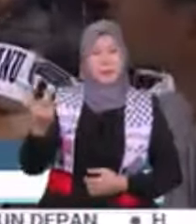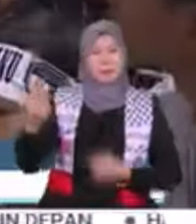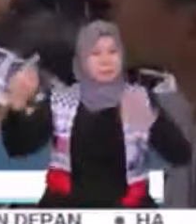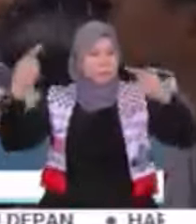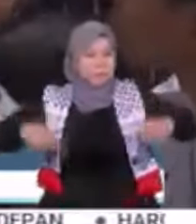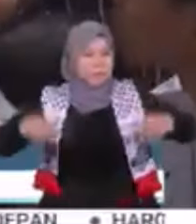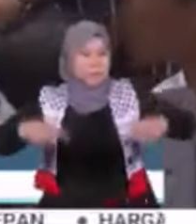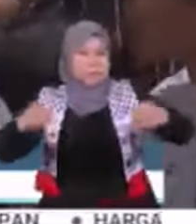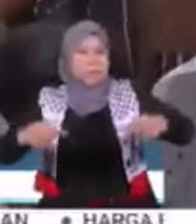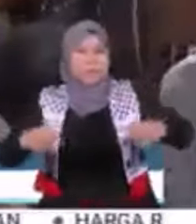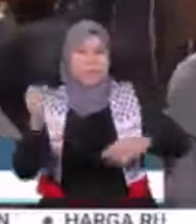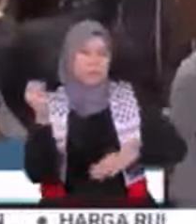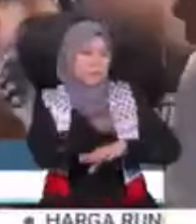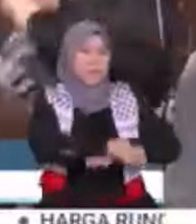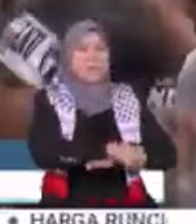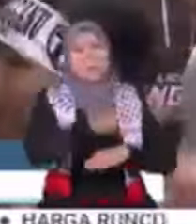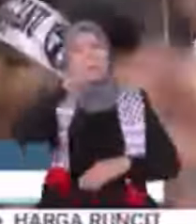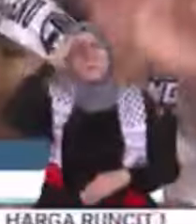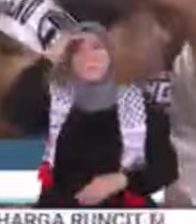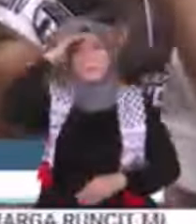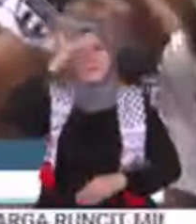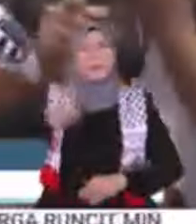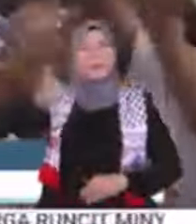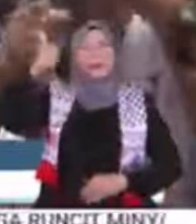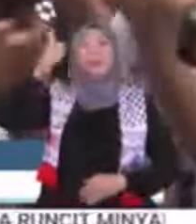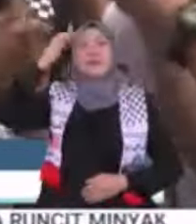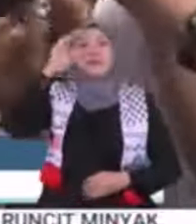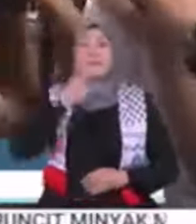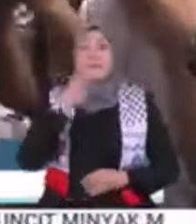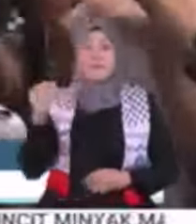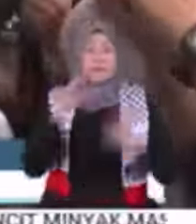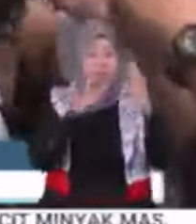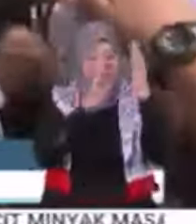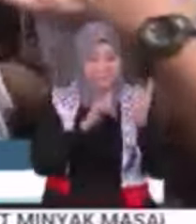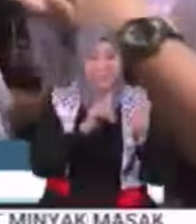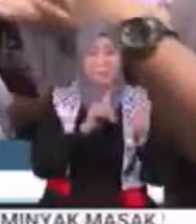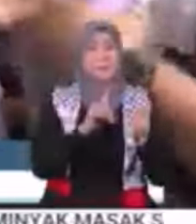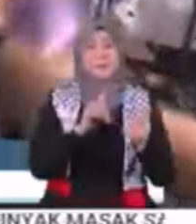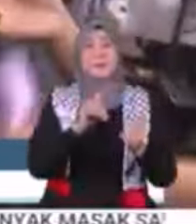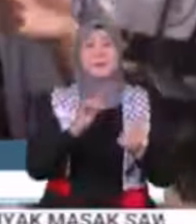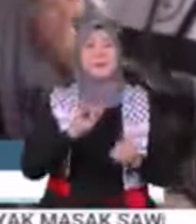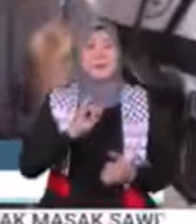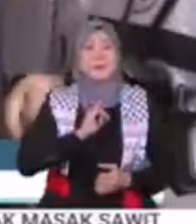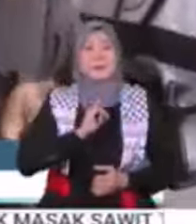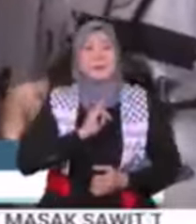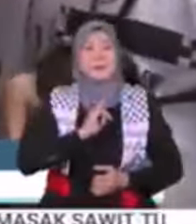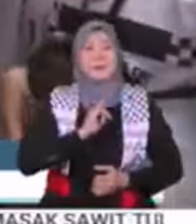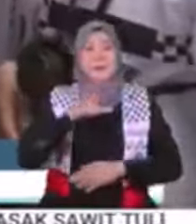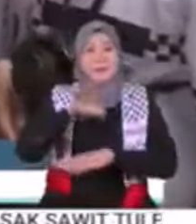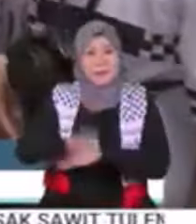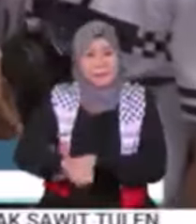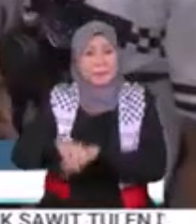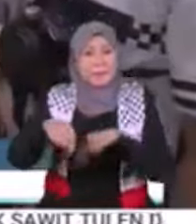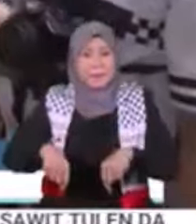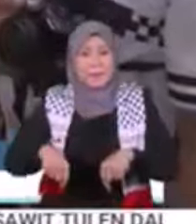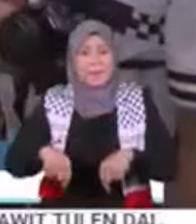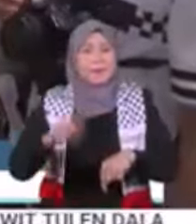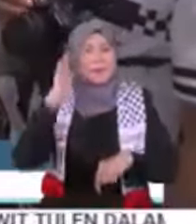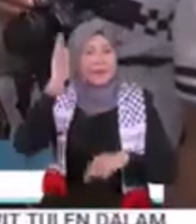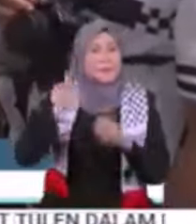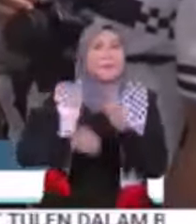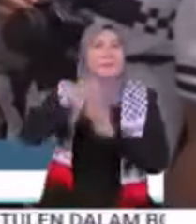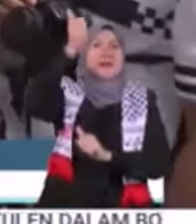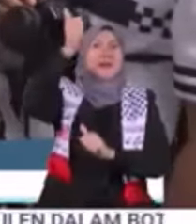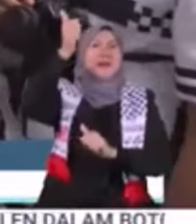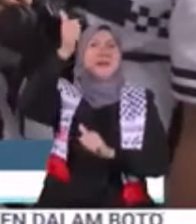membelasah Johor Bahru. JDT, so mengharapkan abangnya malam ni akan menjadi